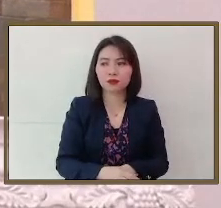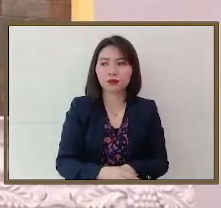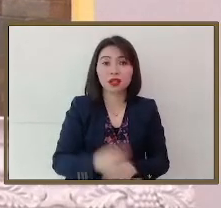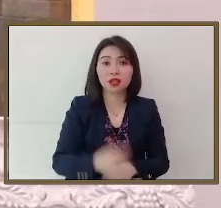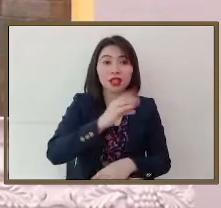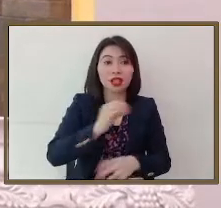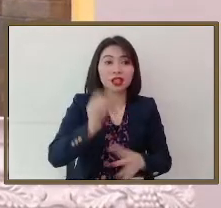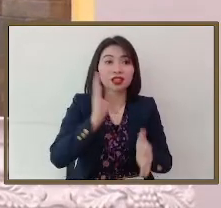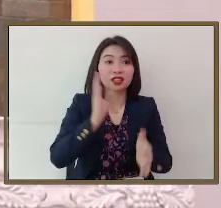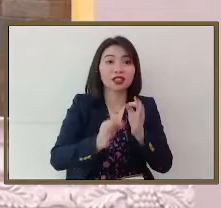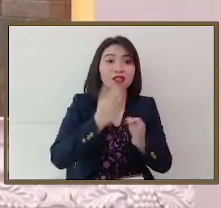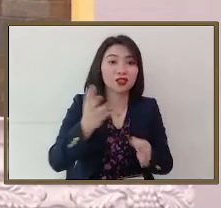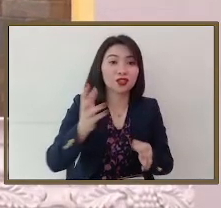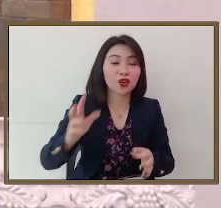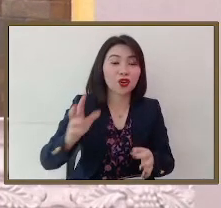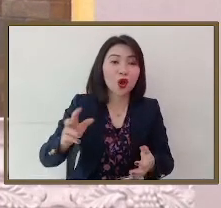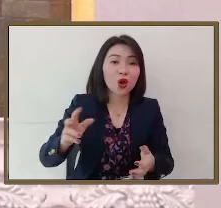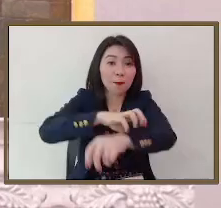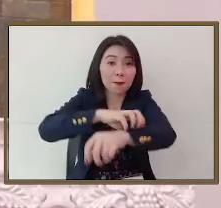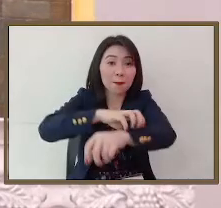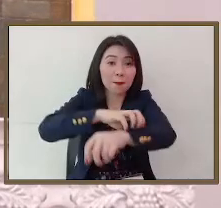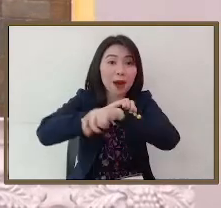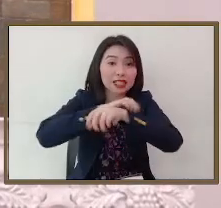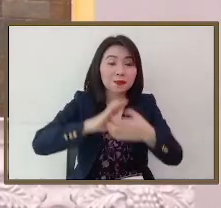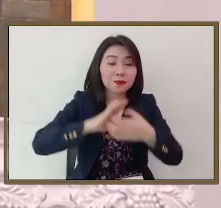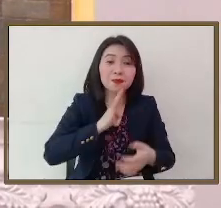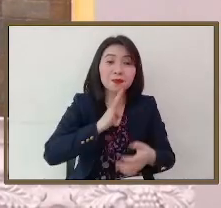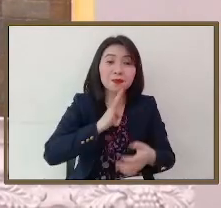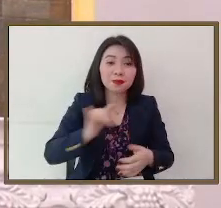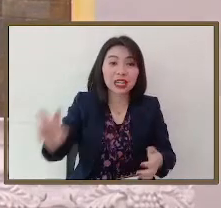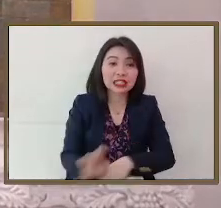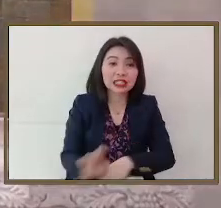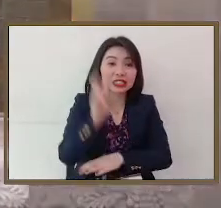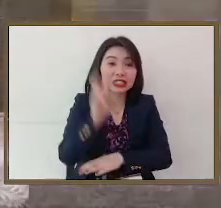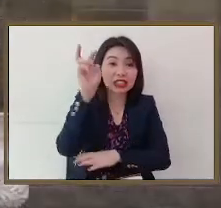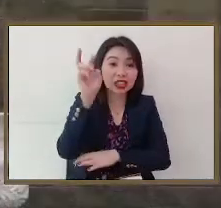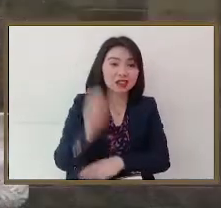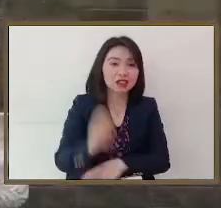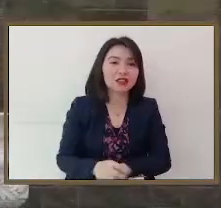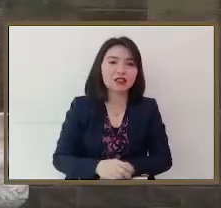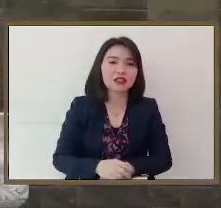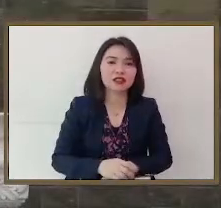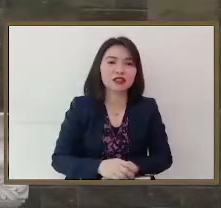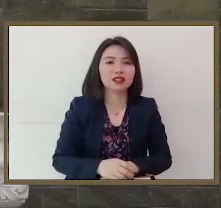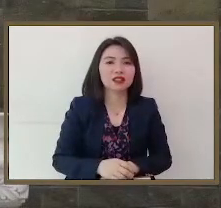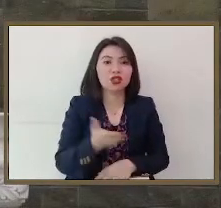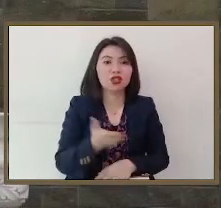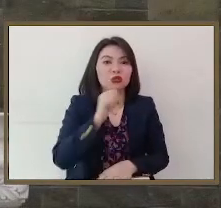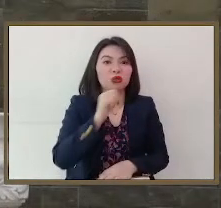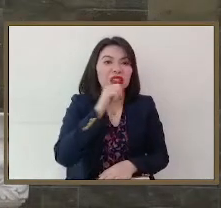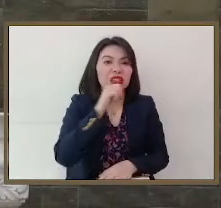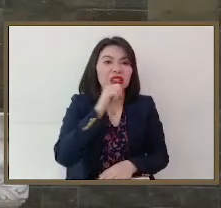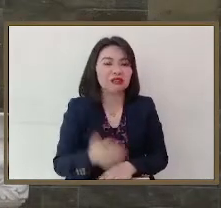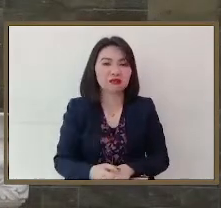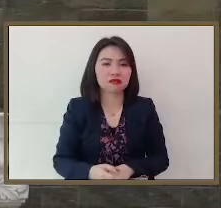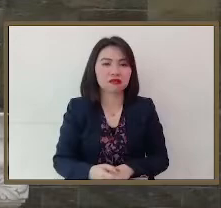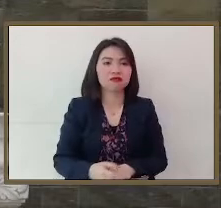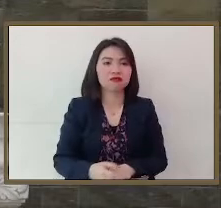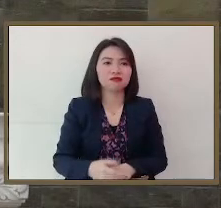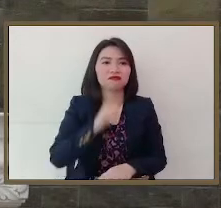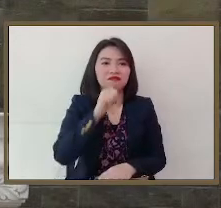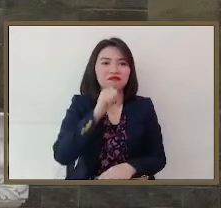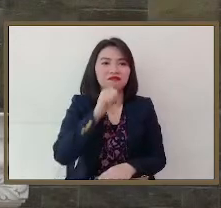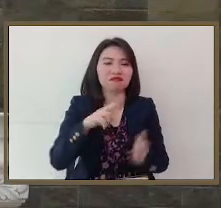ahas sapagkat hindi ka naman mamamatay. Hindi po ganun. That is out of context. You see? Now, do